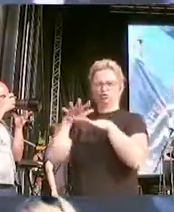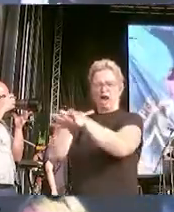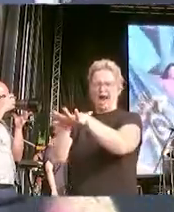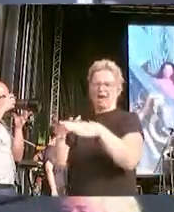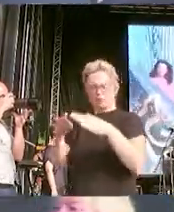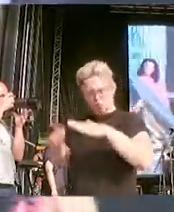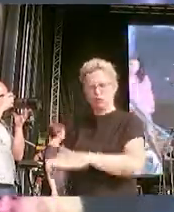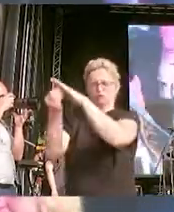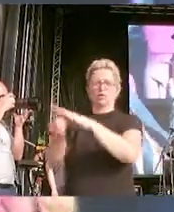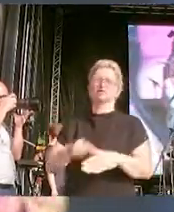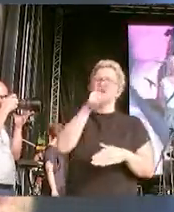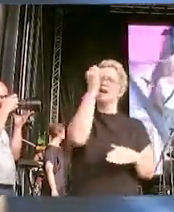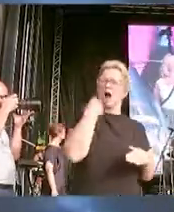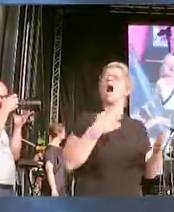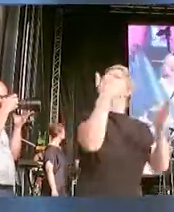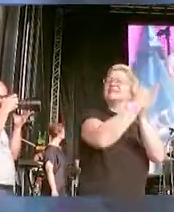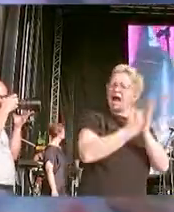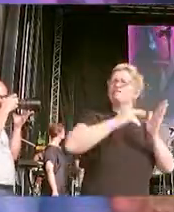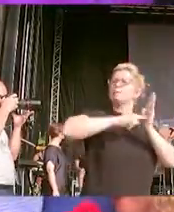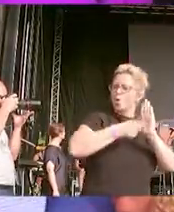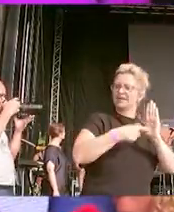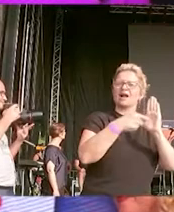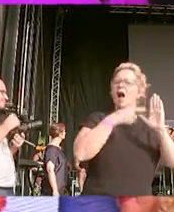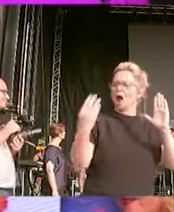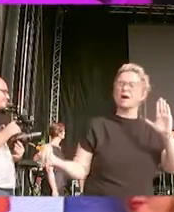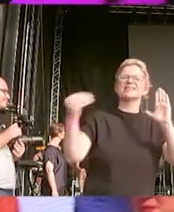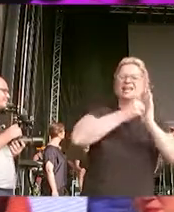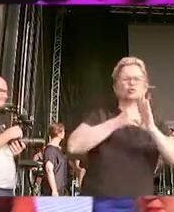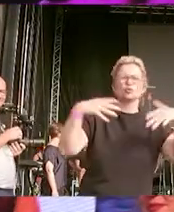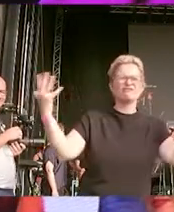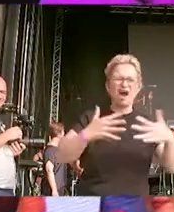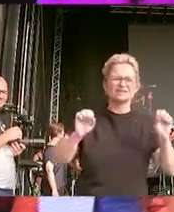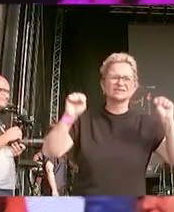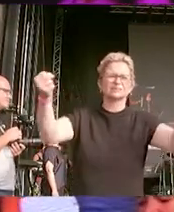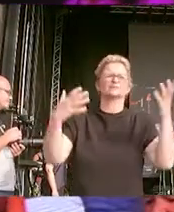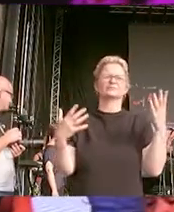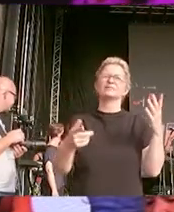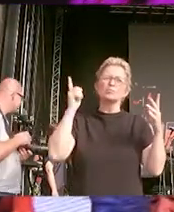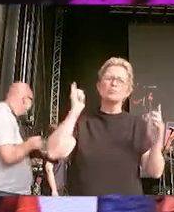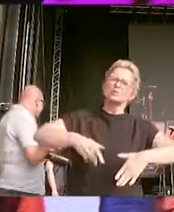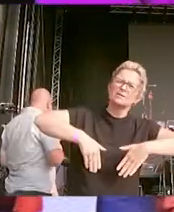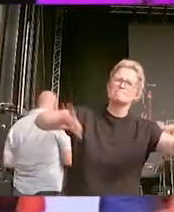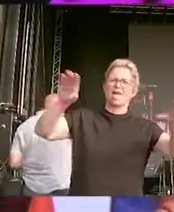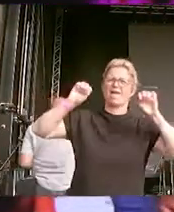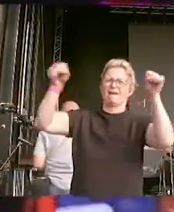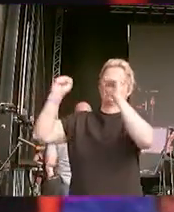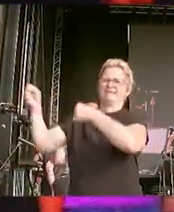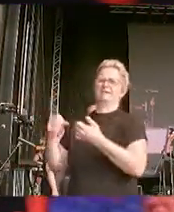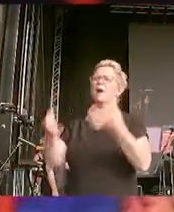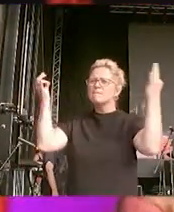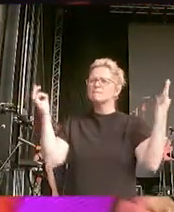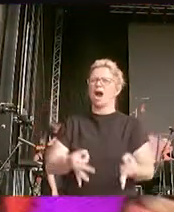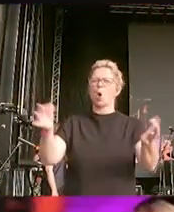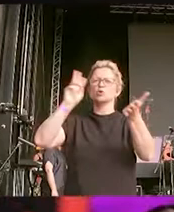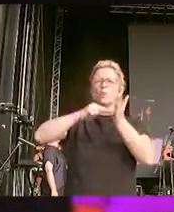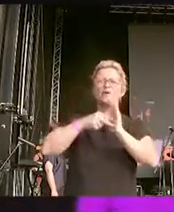Tarifpolitik hinaus zu sagen, dass mehr zu tun ist und politische Lösungen